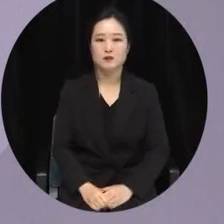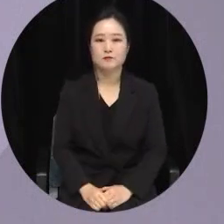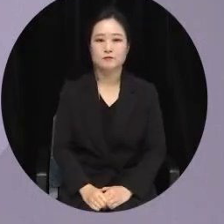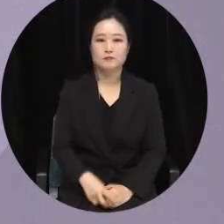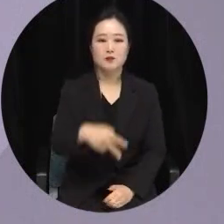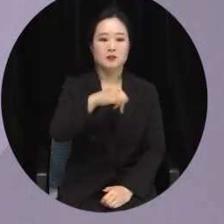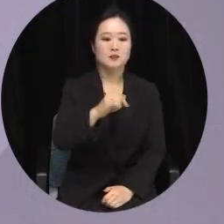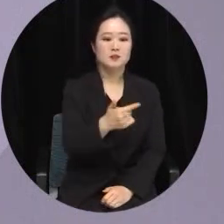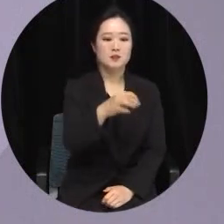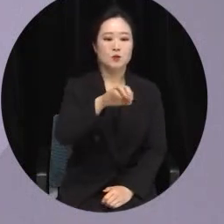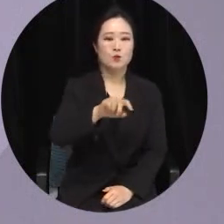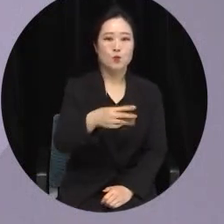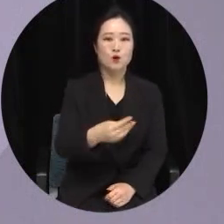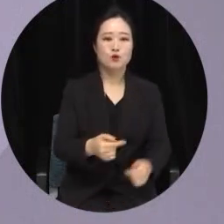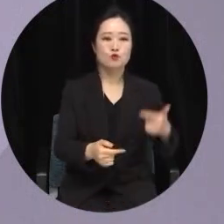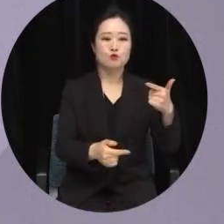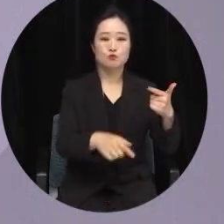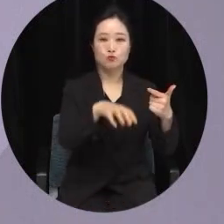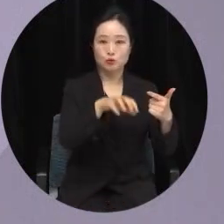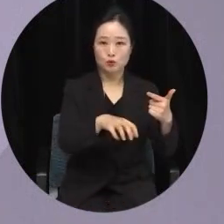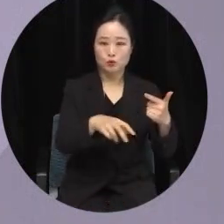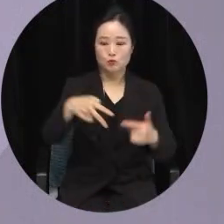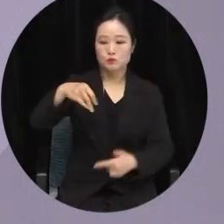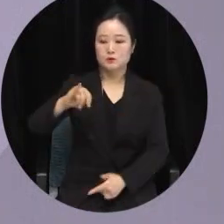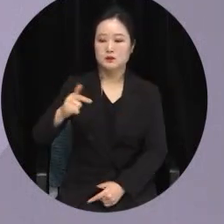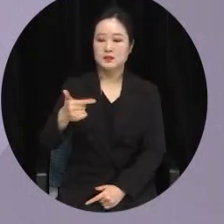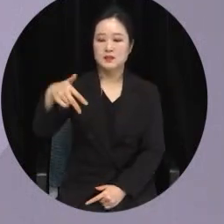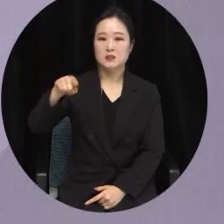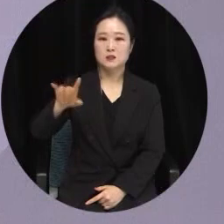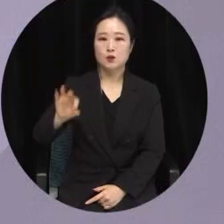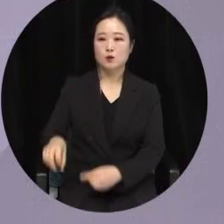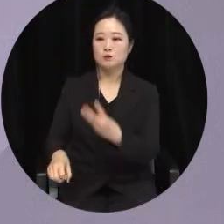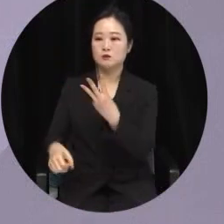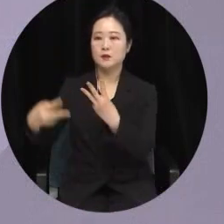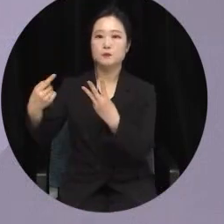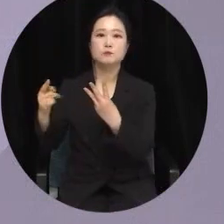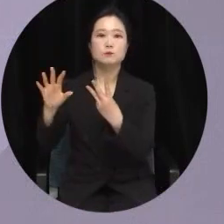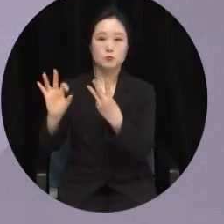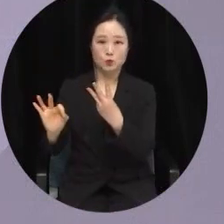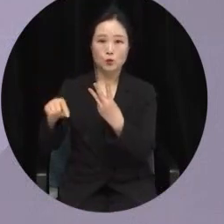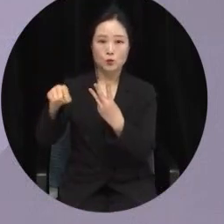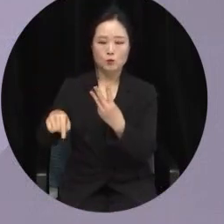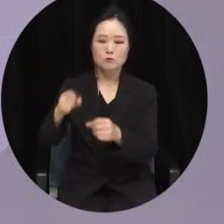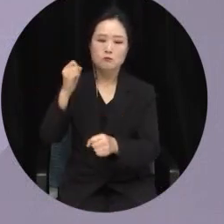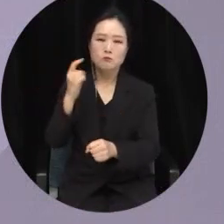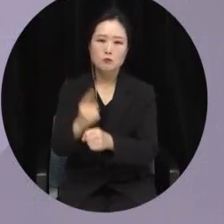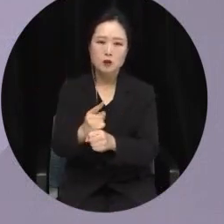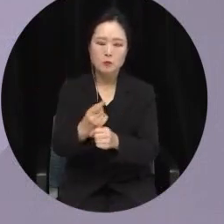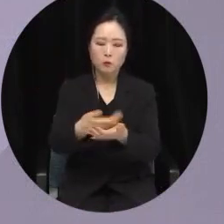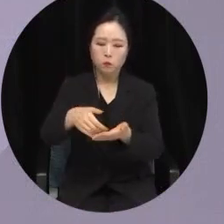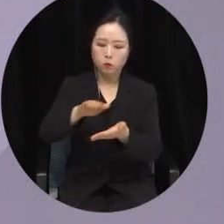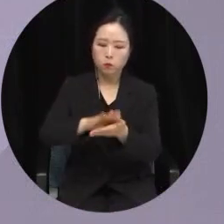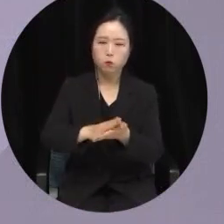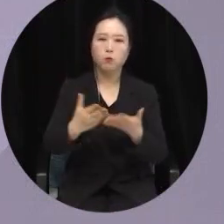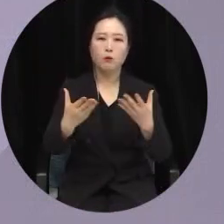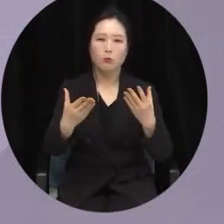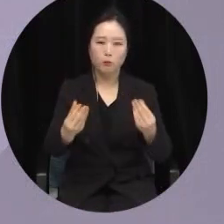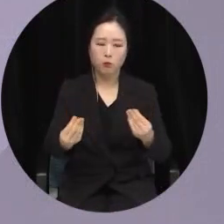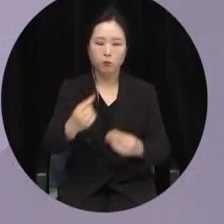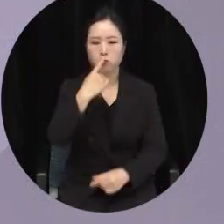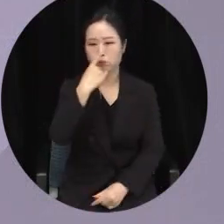6동, 신정 3동 같은 데는 신도시들이, 명품 신도시들이 이미 준공돼서 살아가고 있습니다.